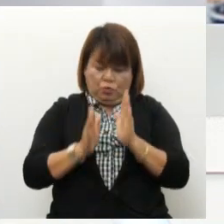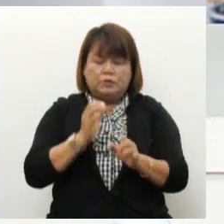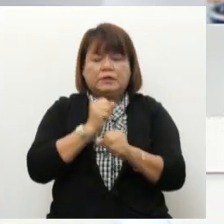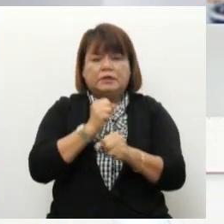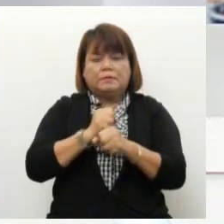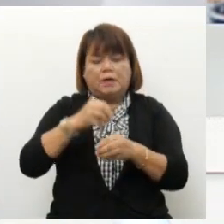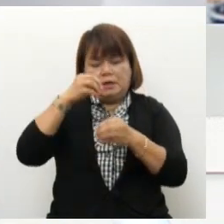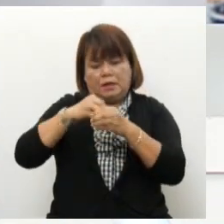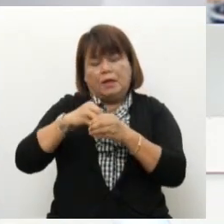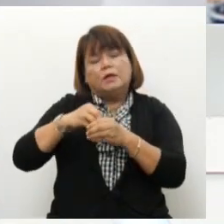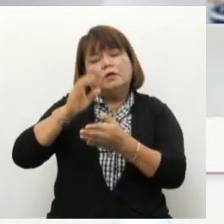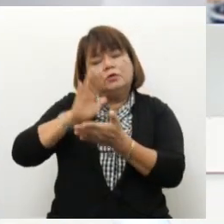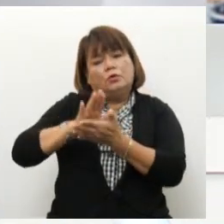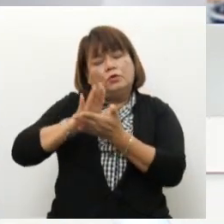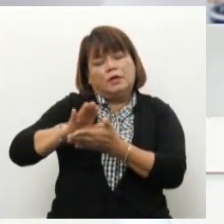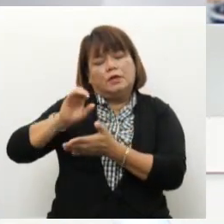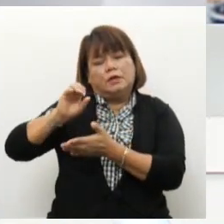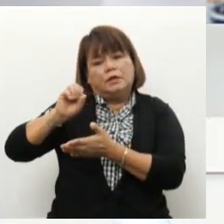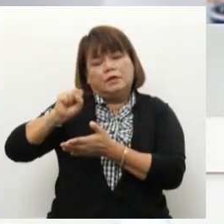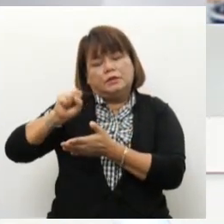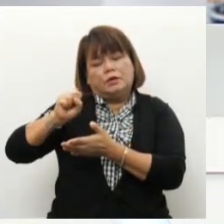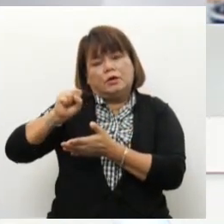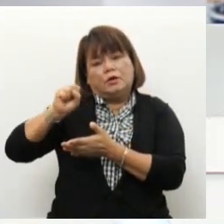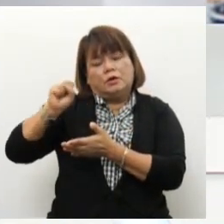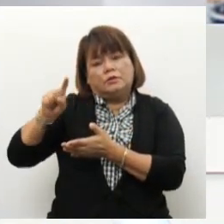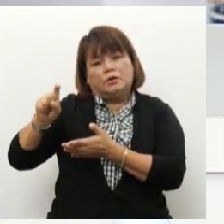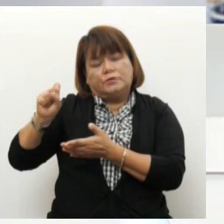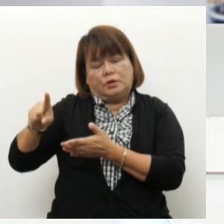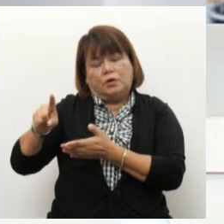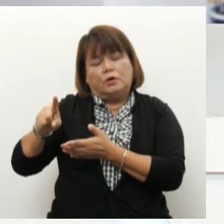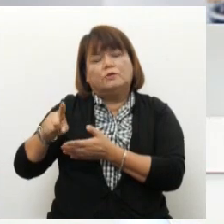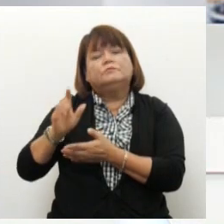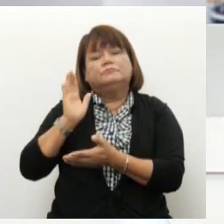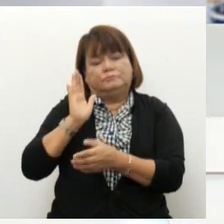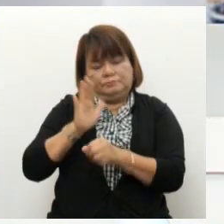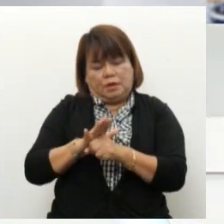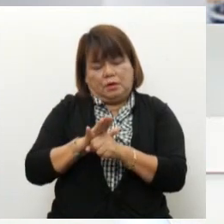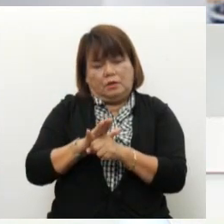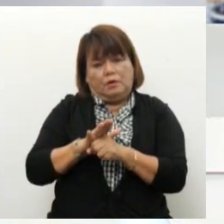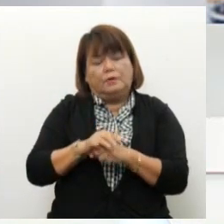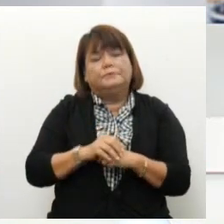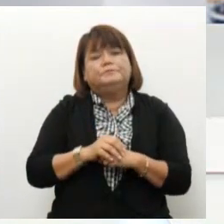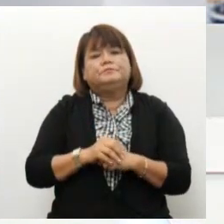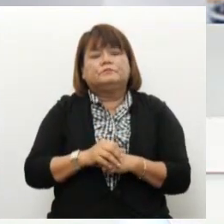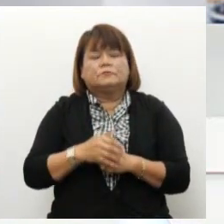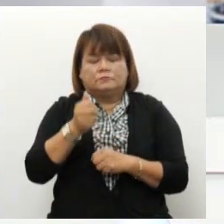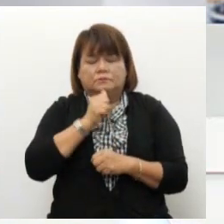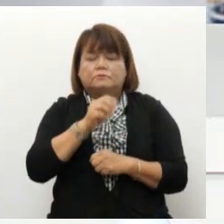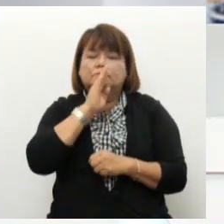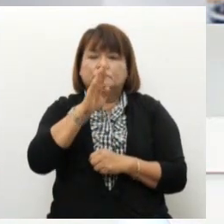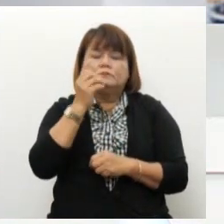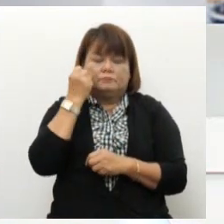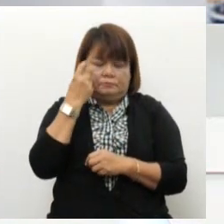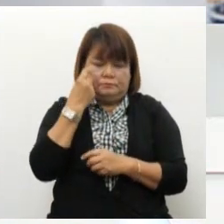ในวันปัจจุบันนี้อยู่ในสังกัดสสส.เท่านั้นนะครับอันนี้ก็ขออนุญาตสื่อสารทำความเข้า